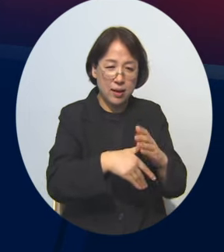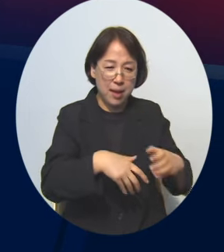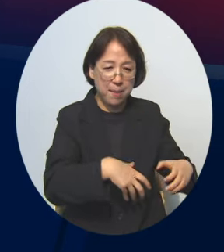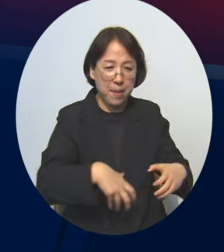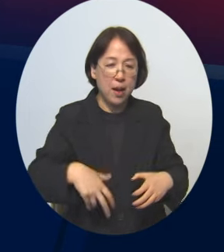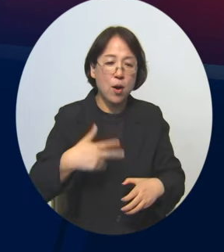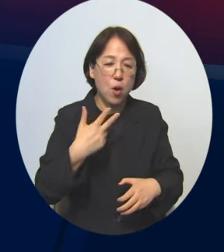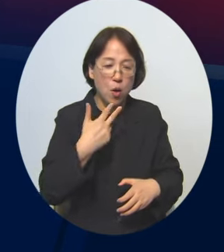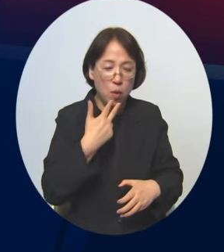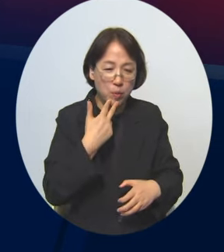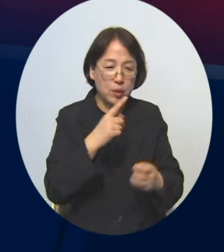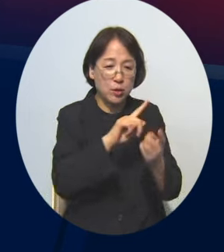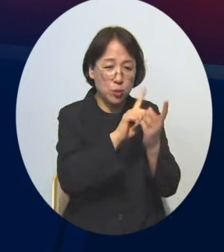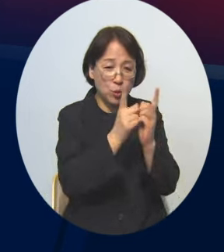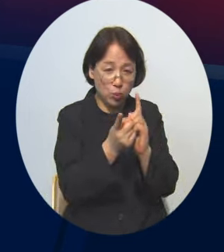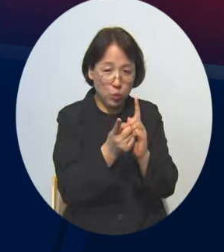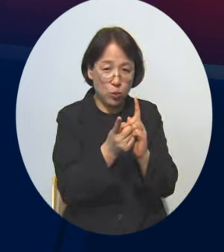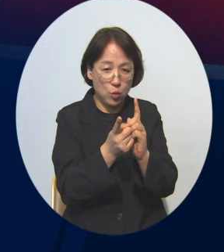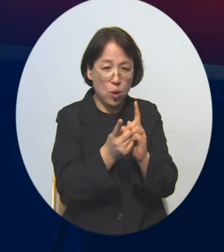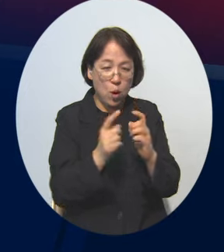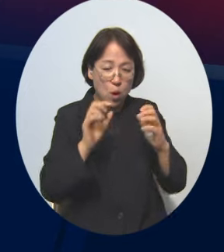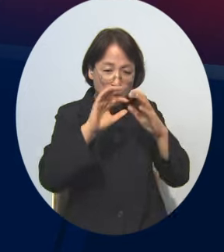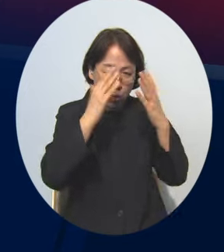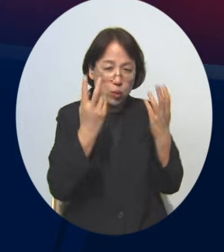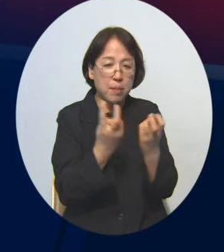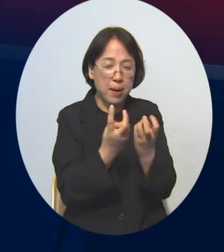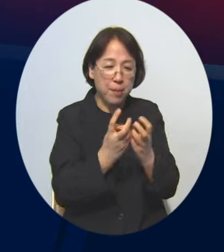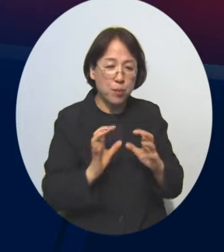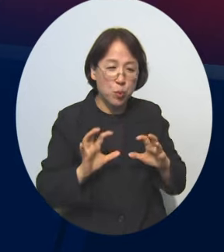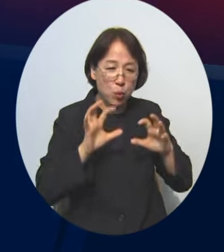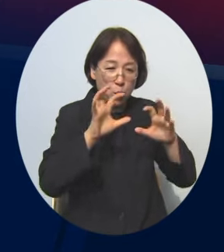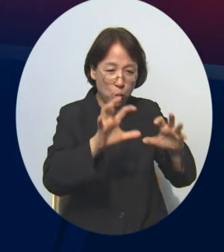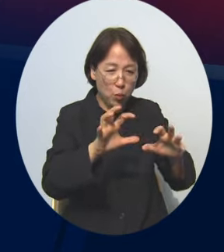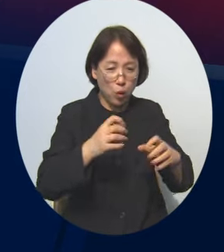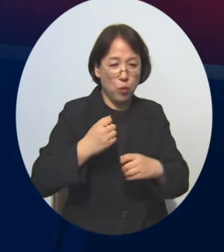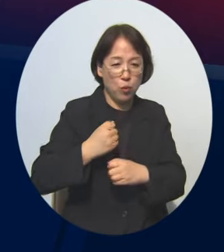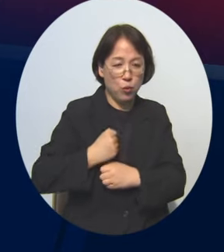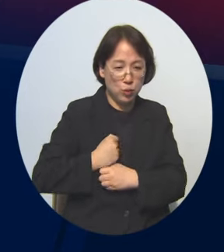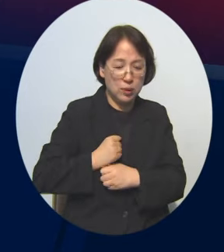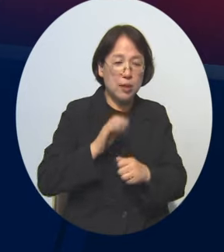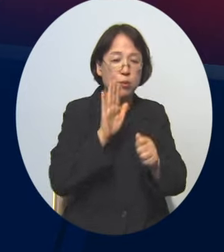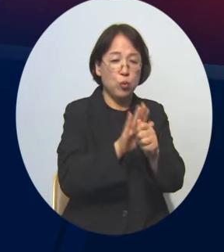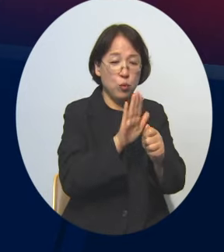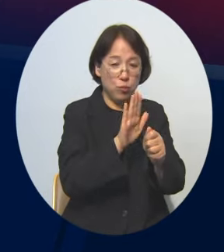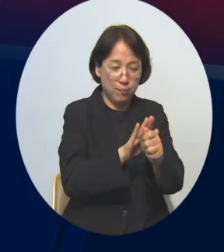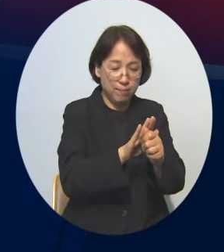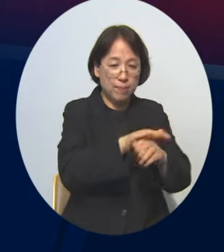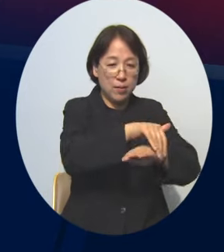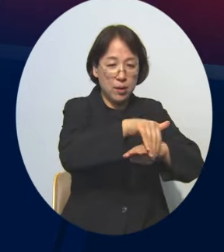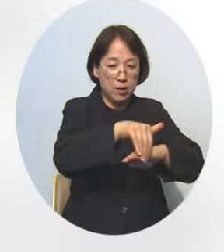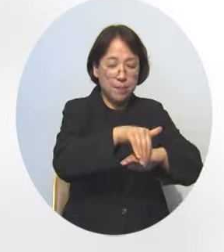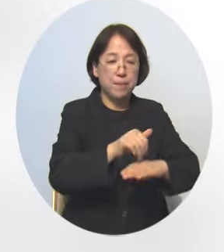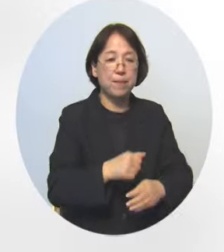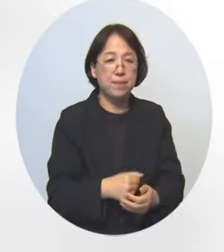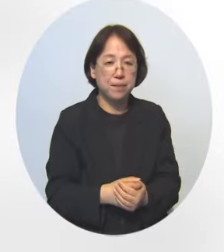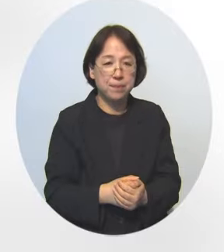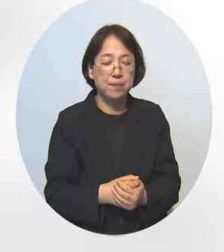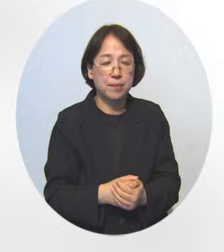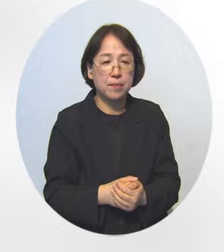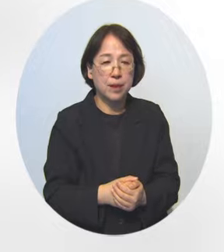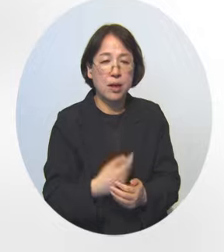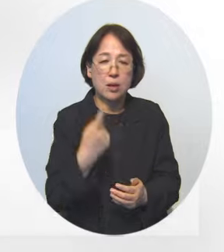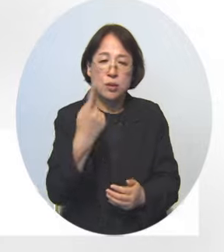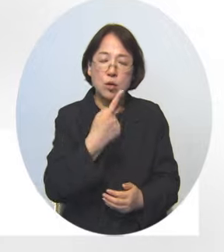되는 경우 지체 없이 보유하고 있는 모든 수단으로 군사적 및 기타 원조를 제공한다는 내용입니다.